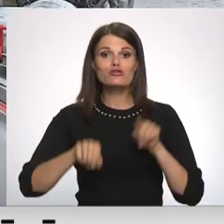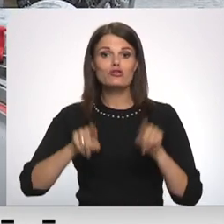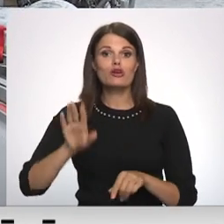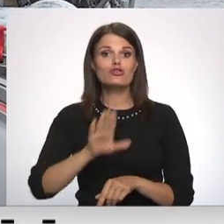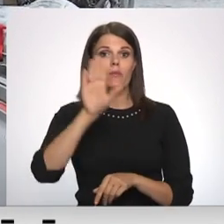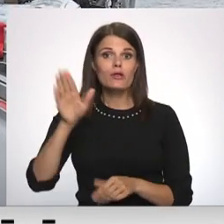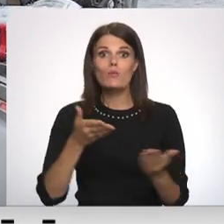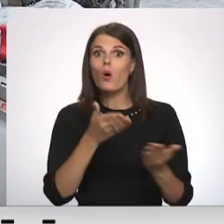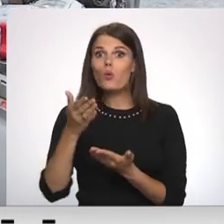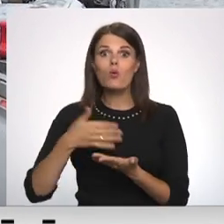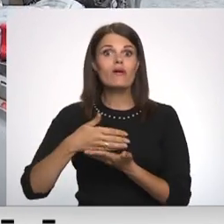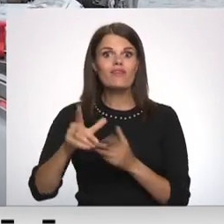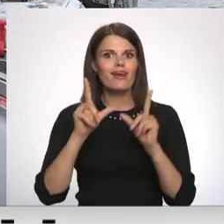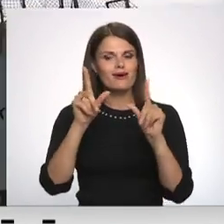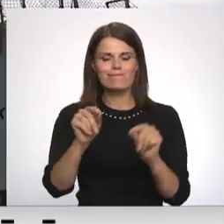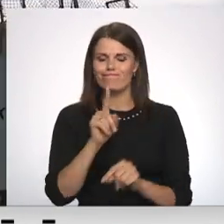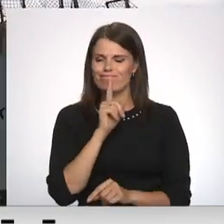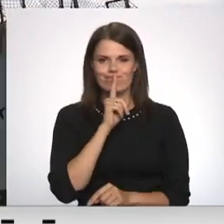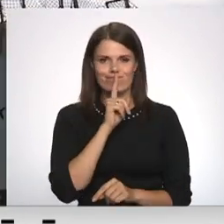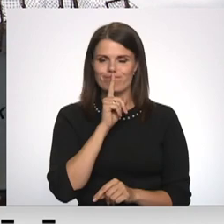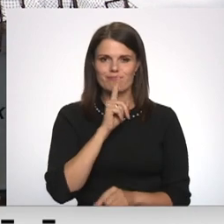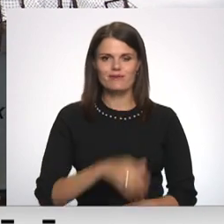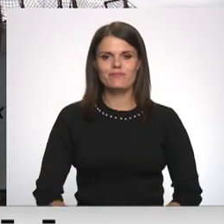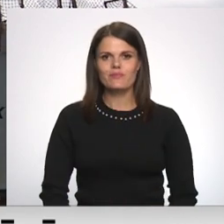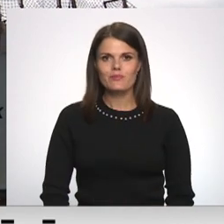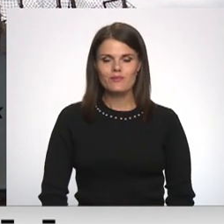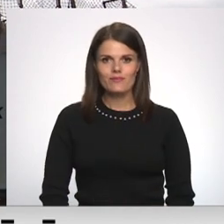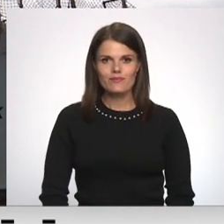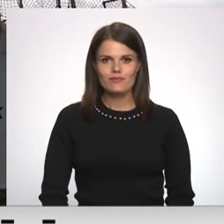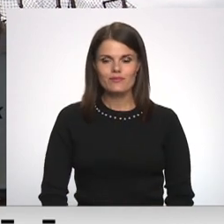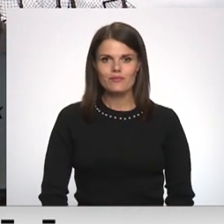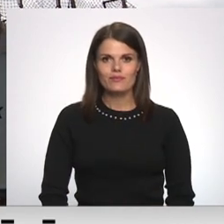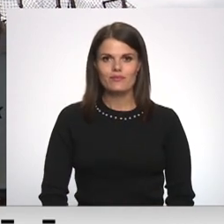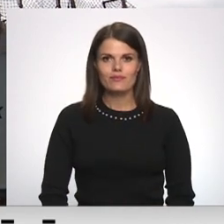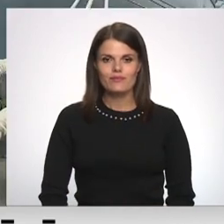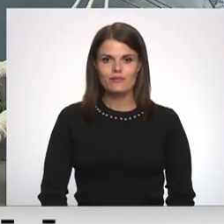dosies, to mums kuģa kapteins neatklāja. Dāvids Frenefelds, Egars Kovaļevskis, Latvijas televīzija.